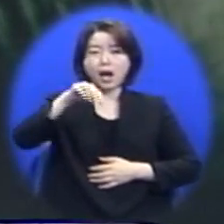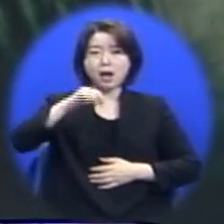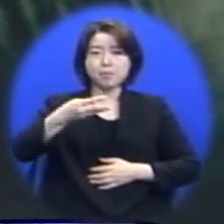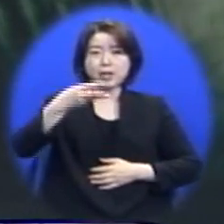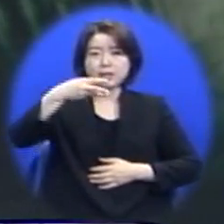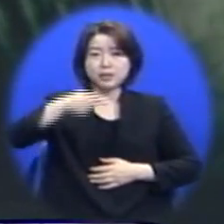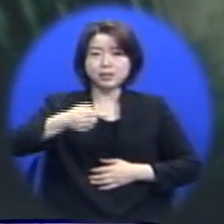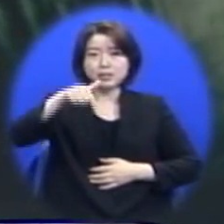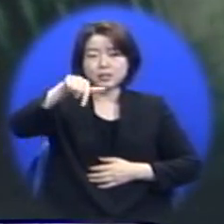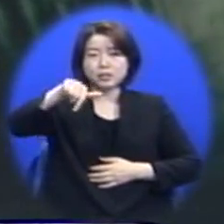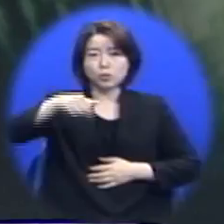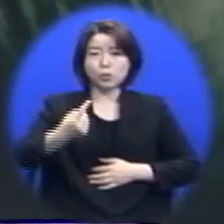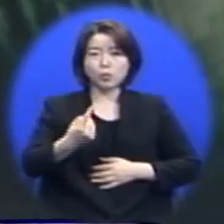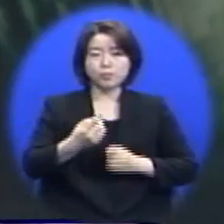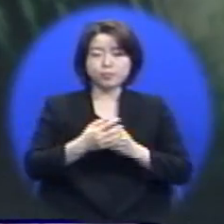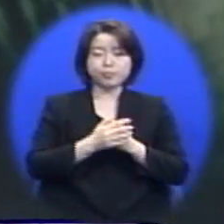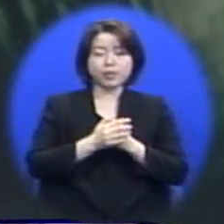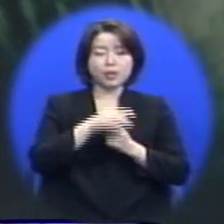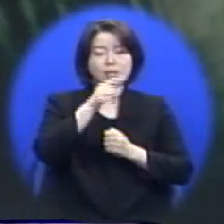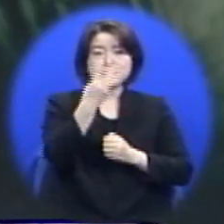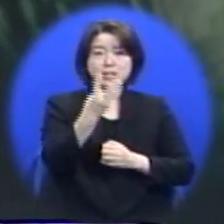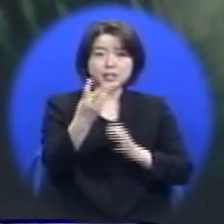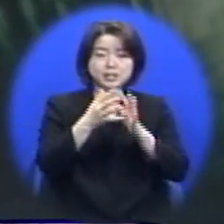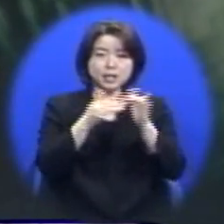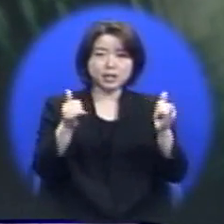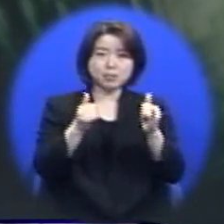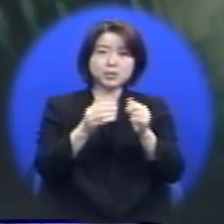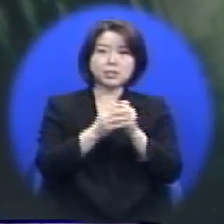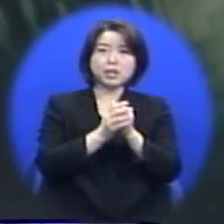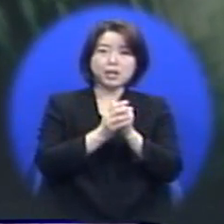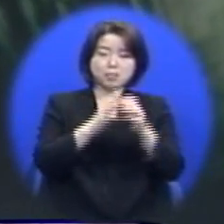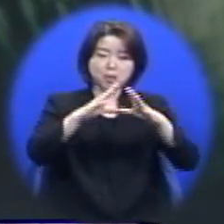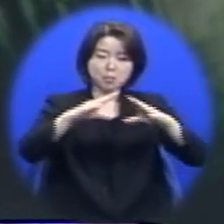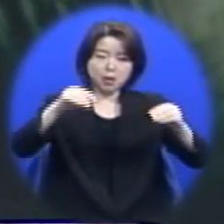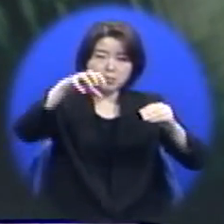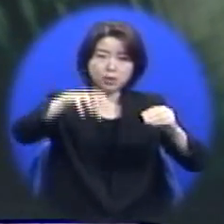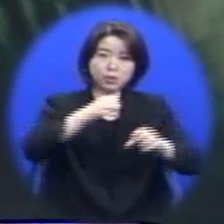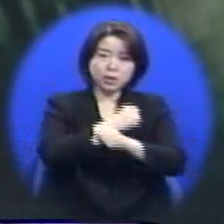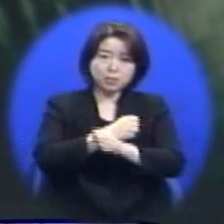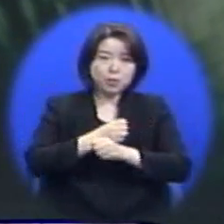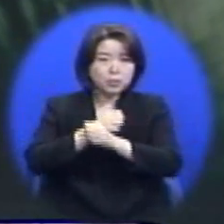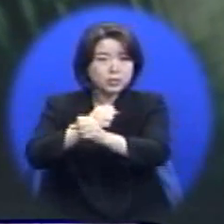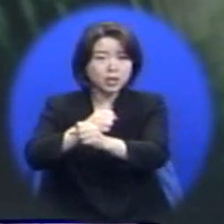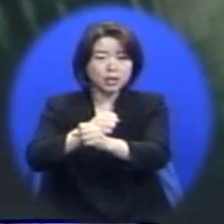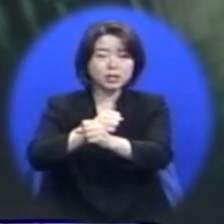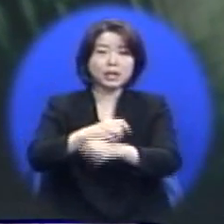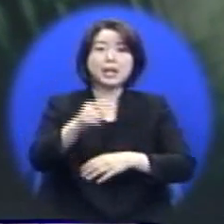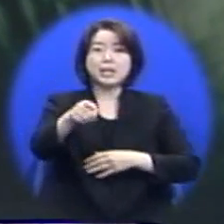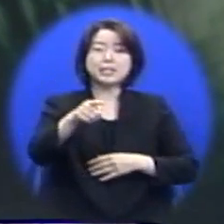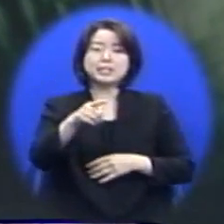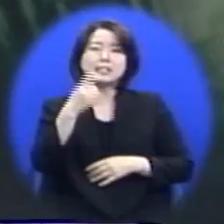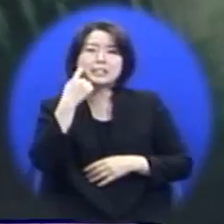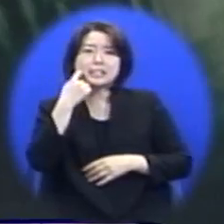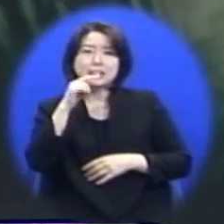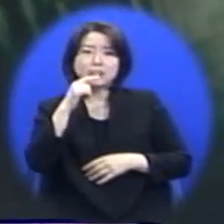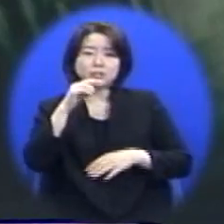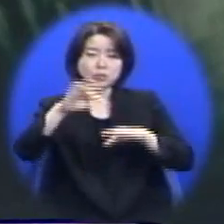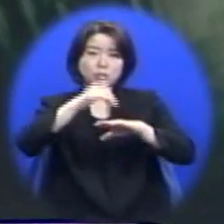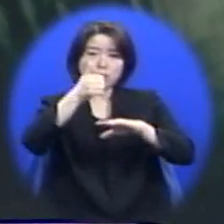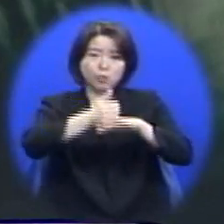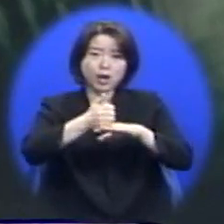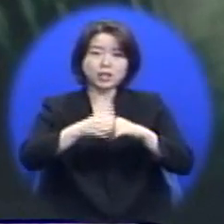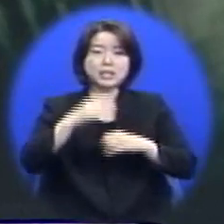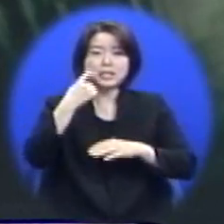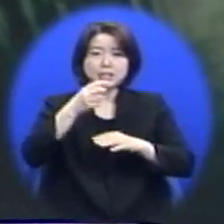바벨론의 포로로 잡혀갔을 때 느부갓네살 왕이 큰 금신상을 만들어 놓고